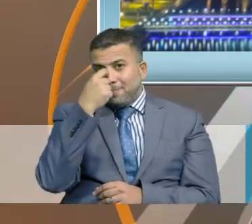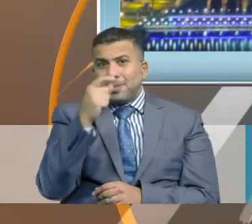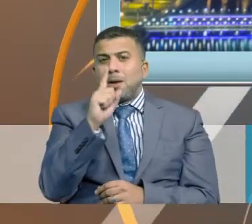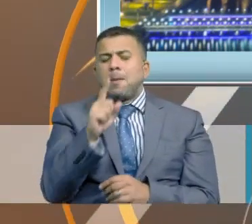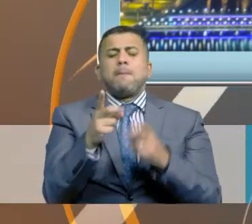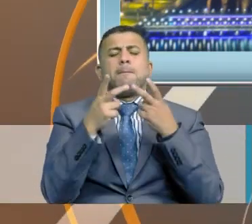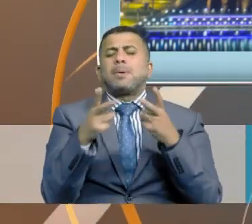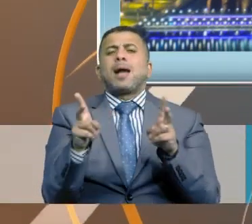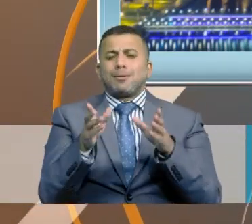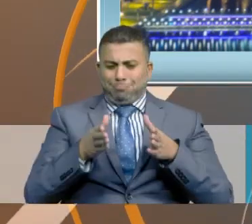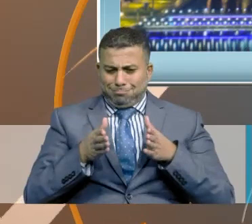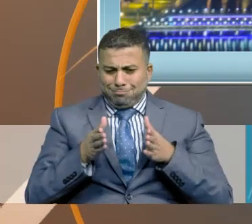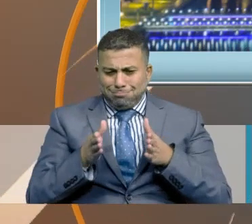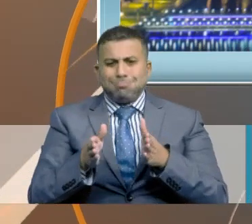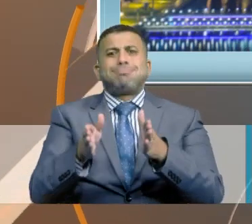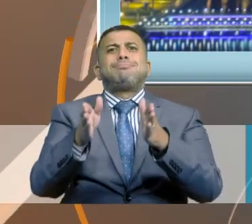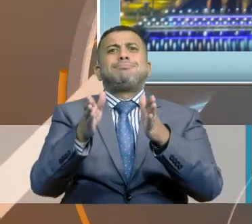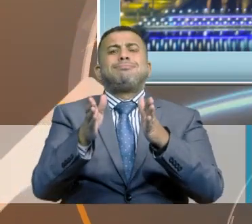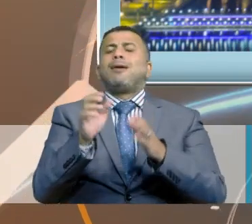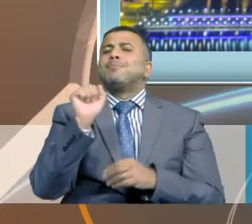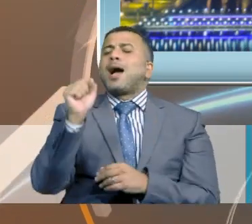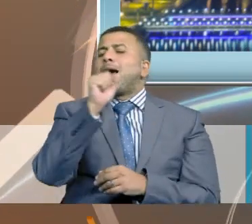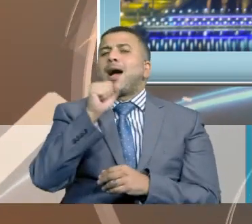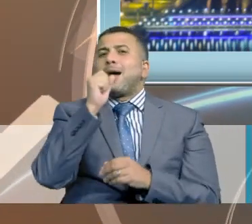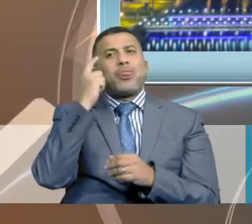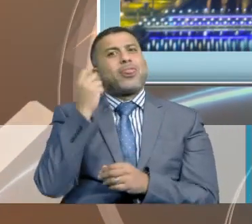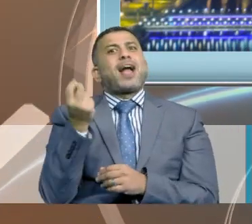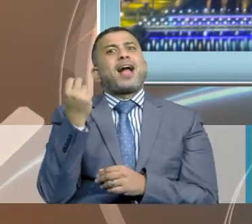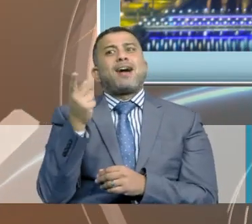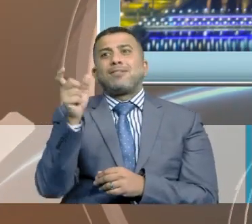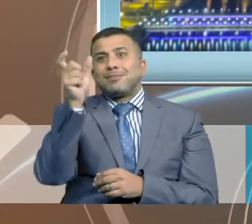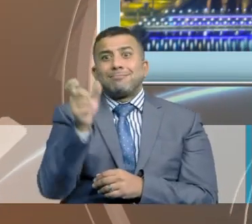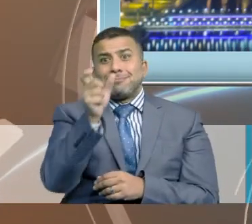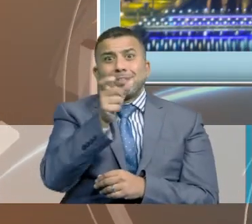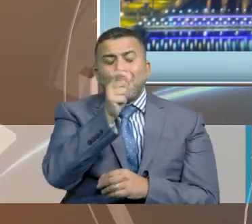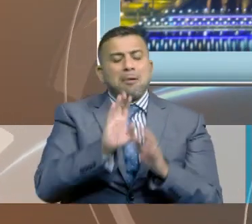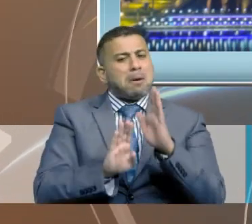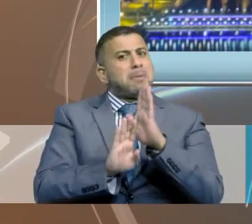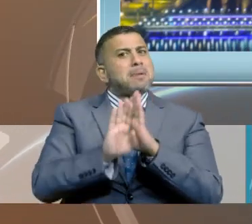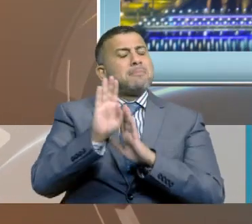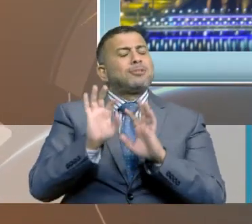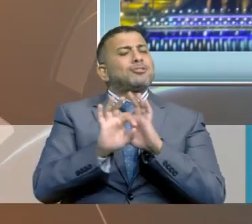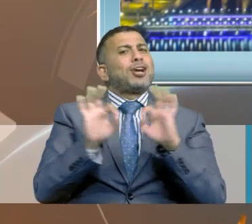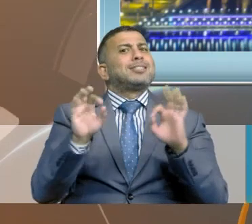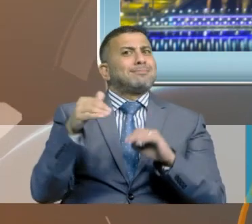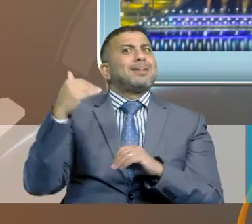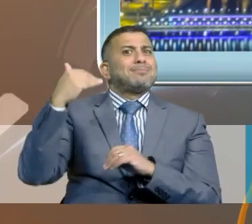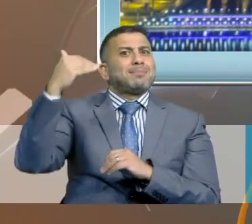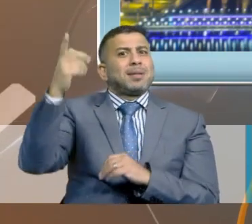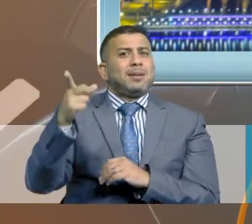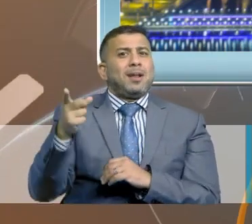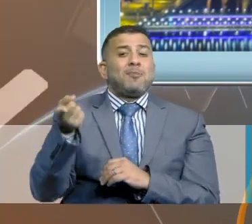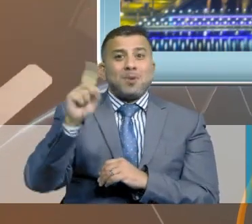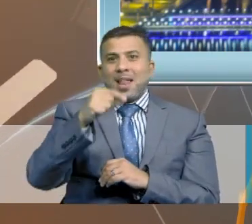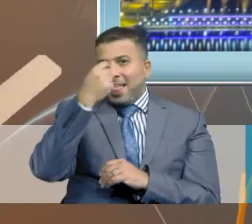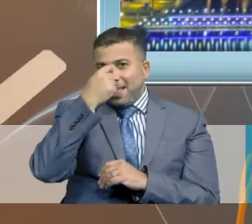هي بداية الطريق لهذا الحدث الفني والثقافي لهؤلاء المنشدين الذين يستعدون لانطلاقتهم يوم